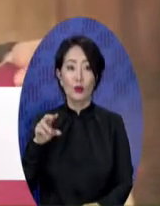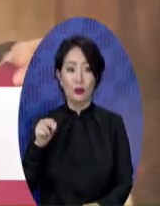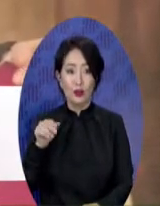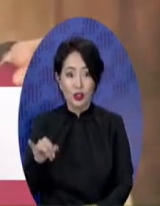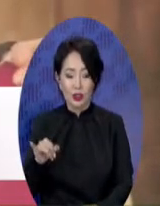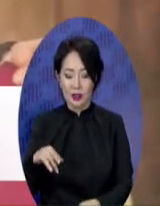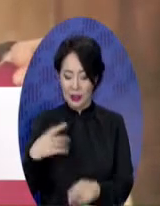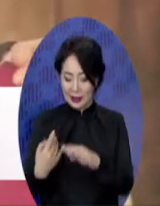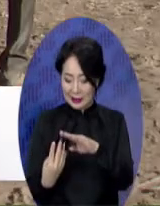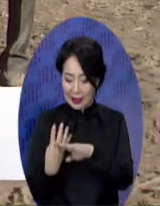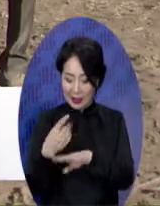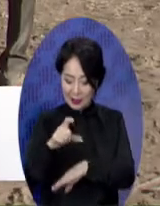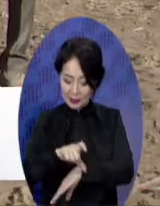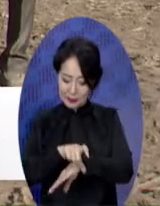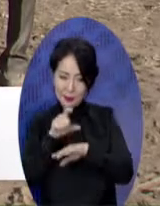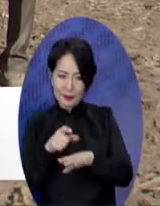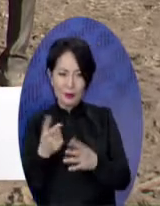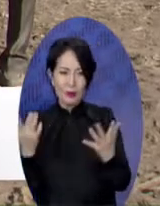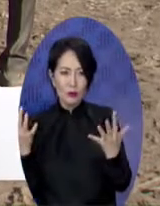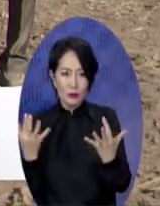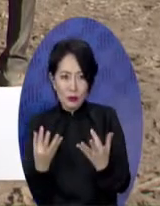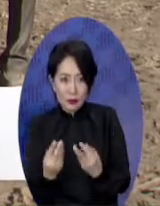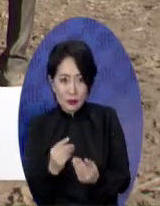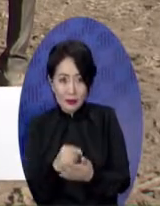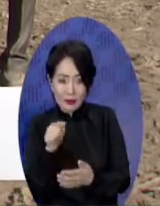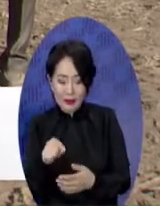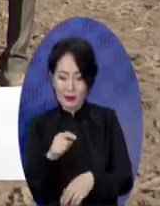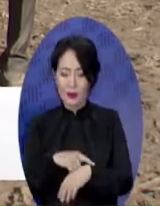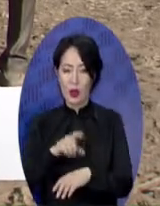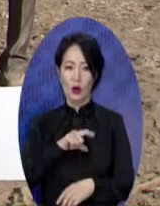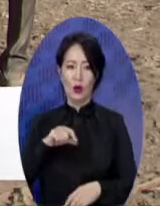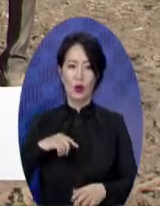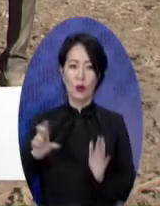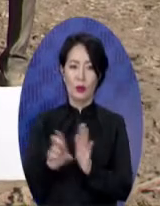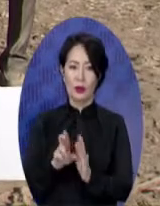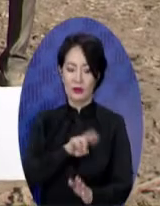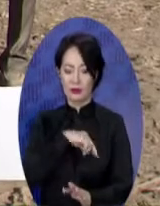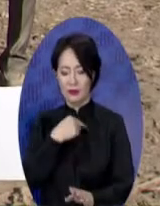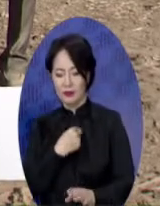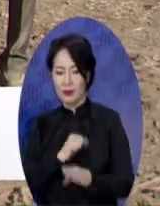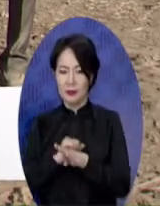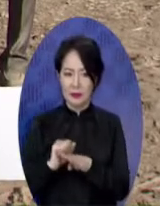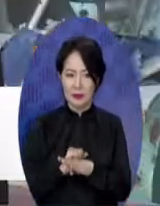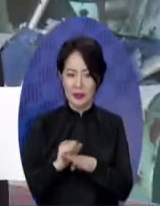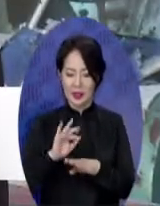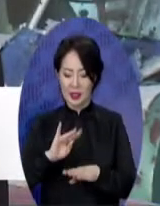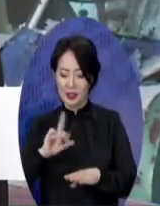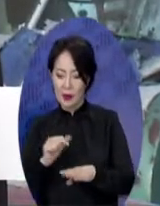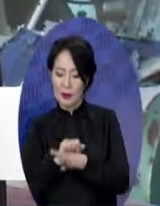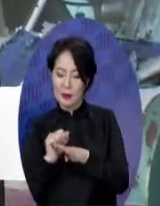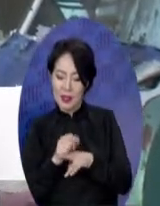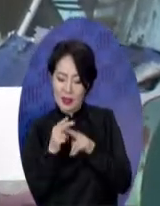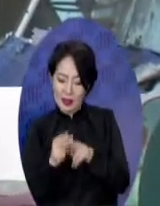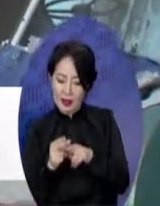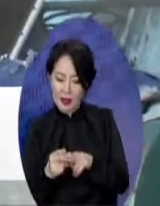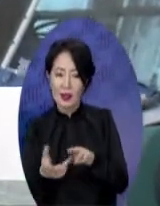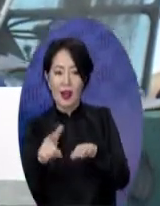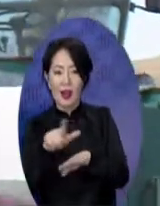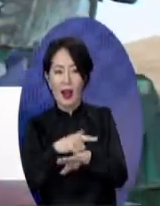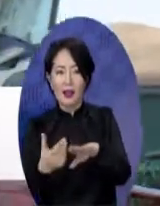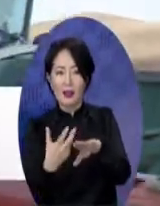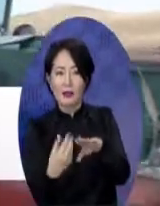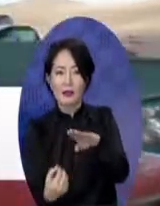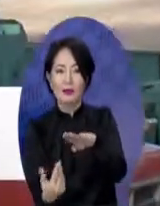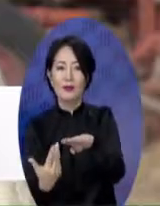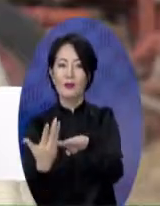Тариалангийн салбарт ажиллах залуу мэрэгжилтнүү цөөрч байгаа өнөө үед өөрийн боломжоор шав бэлтгэж газар тариаландаа урвуулахыг хүсдэг гэж